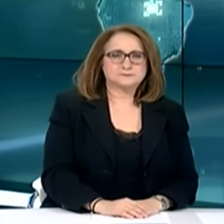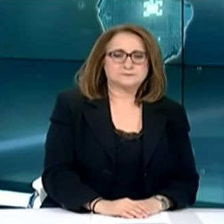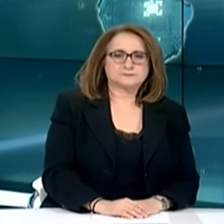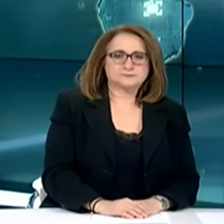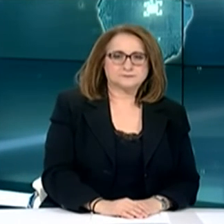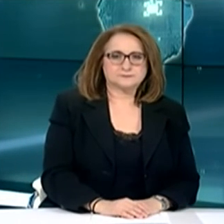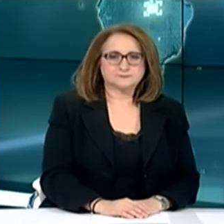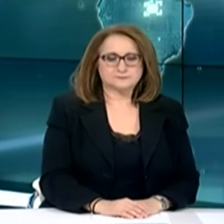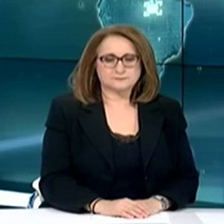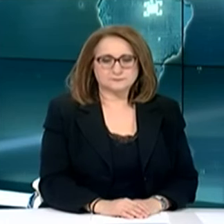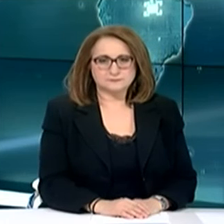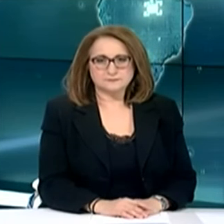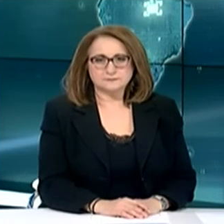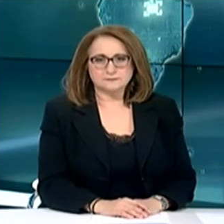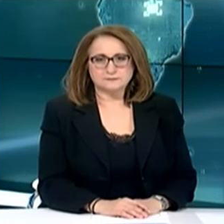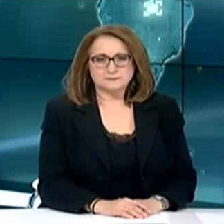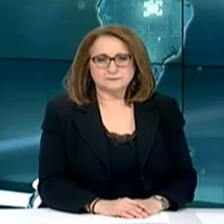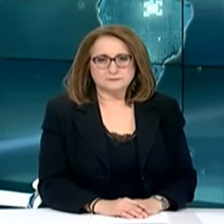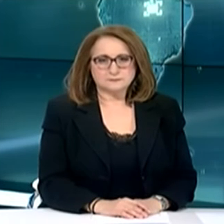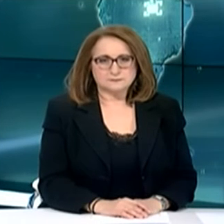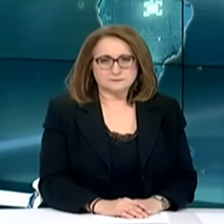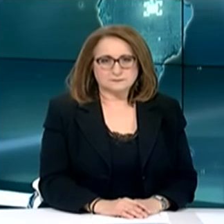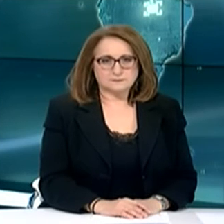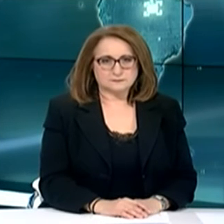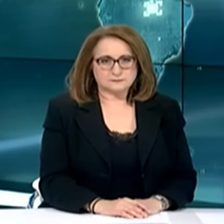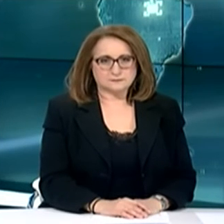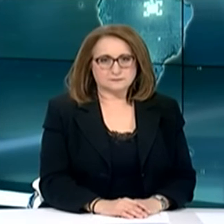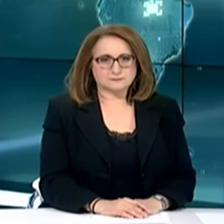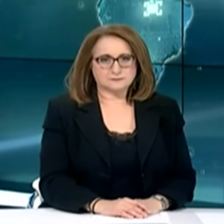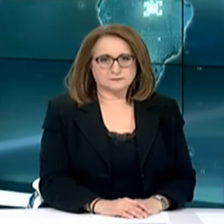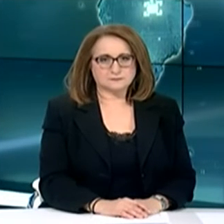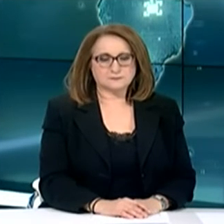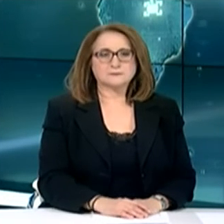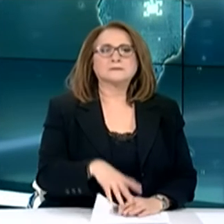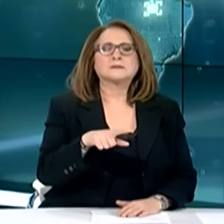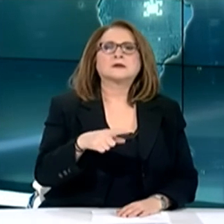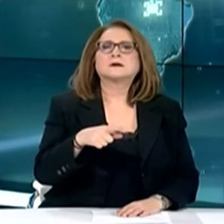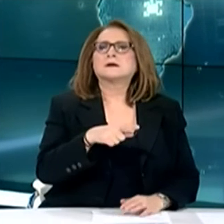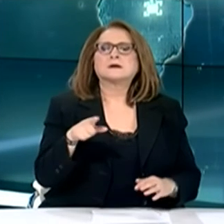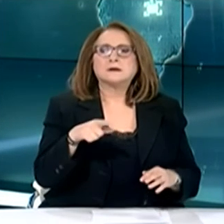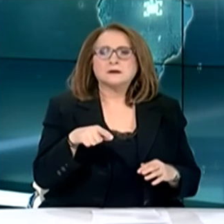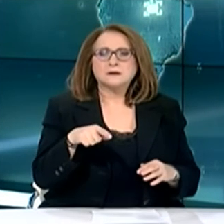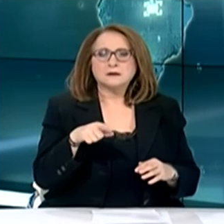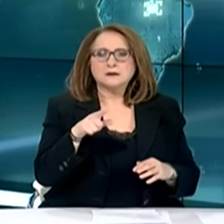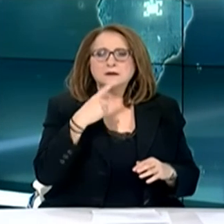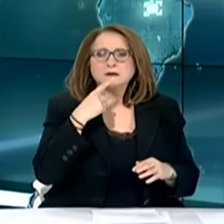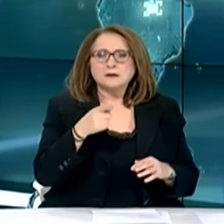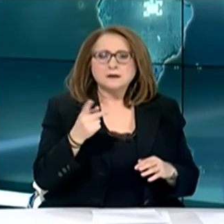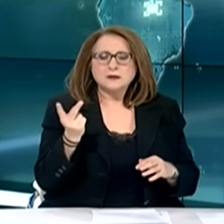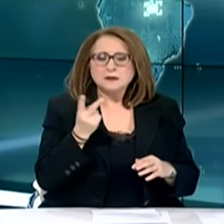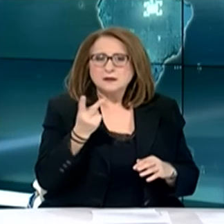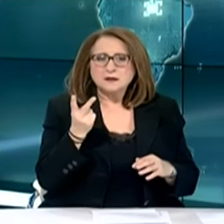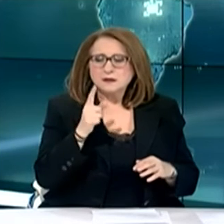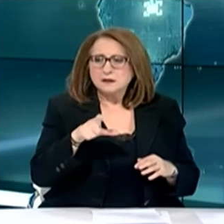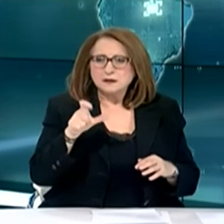Είπατε για τα, ότι από τα 22 πιθανά εγχώρια κρούσματα που έχουν έρθει σε επαφή είναι τα